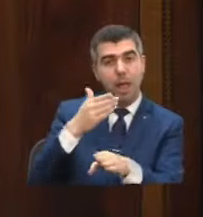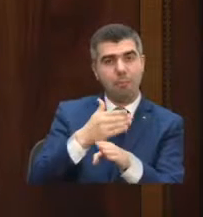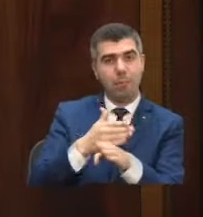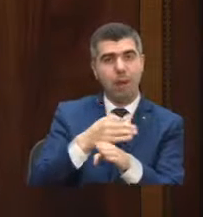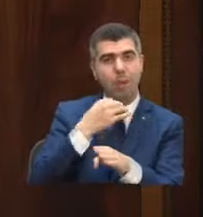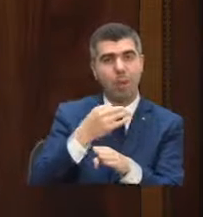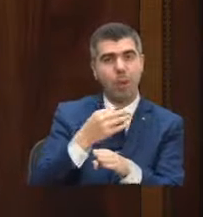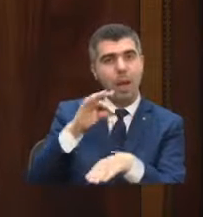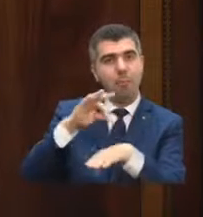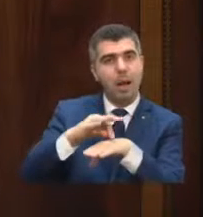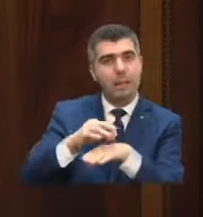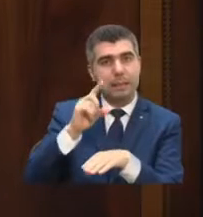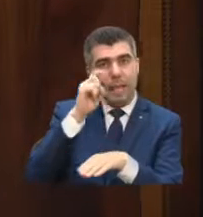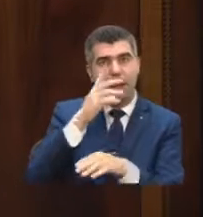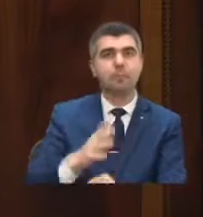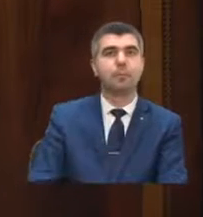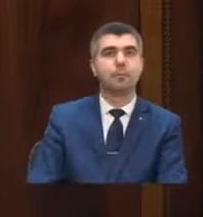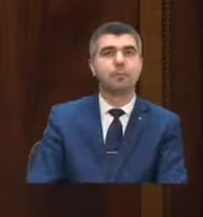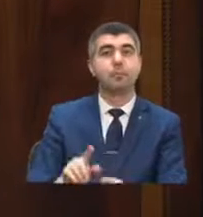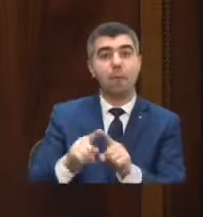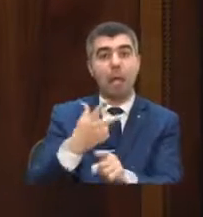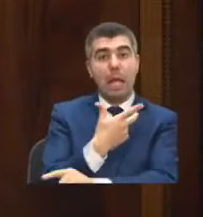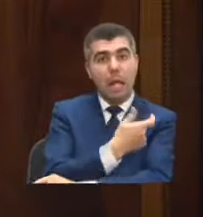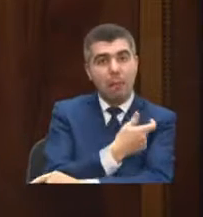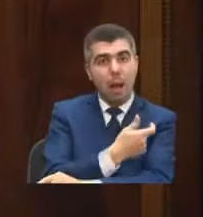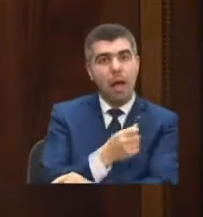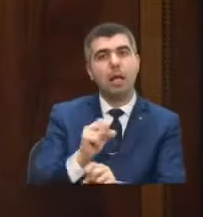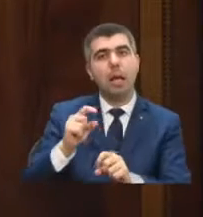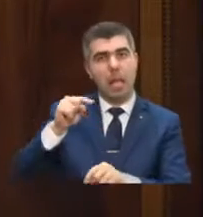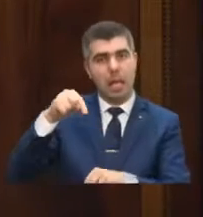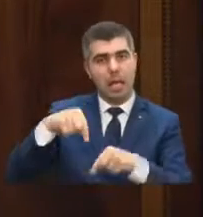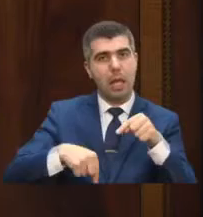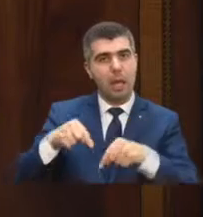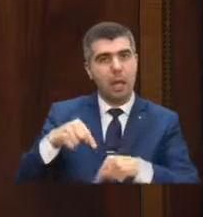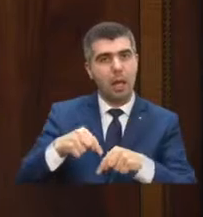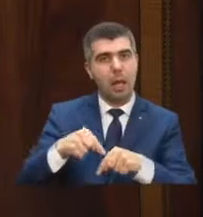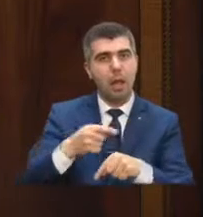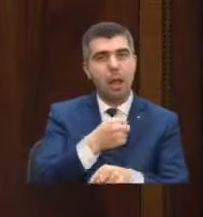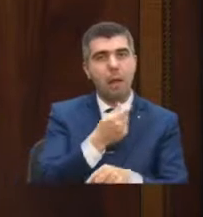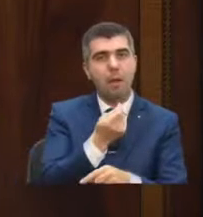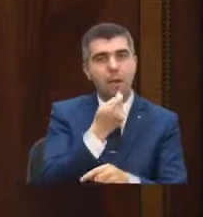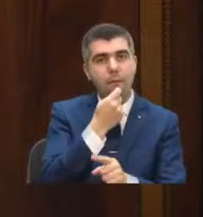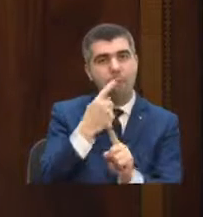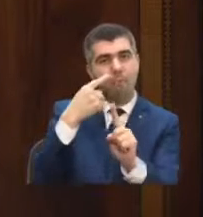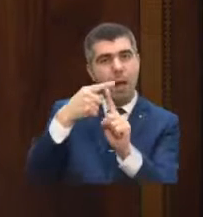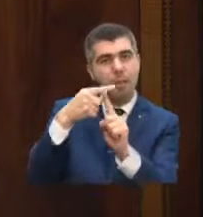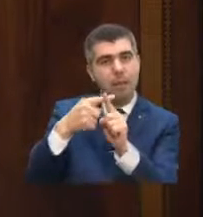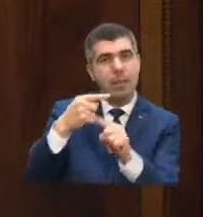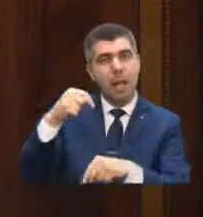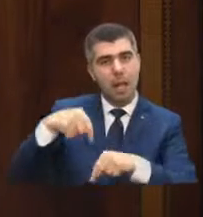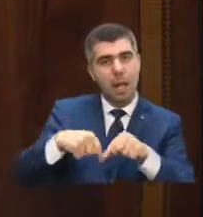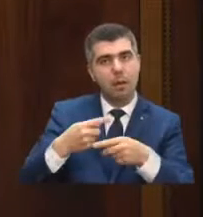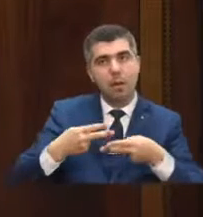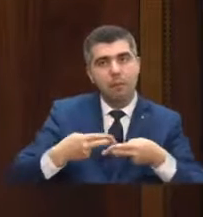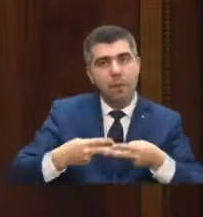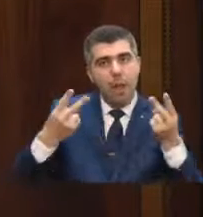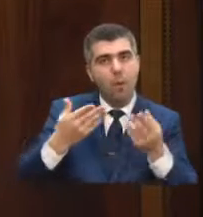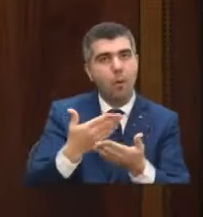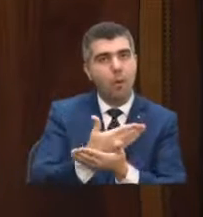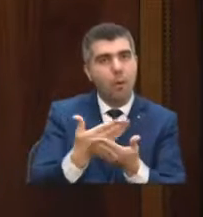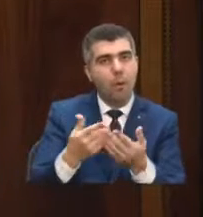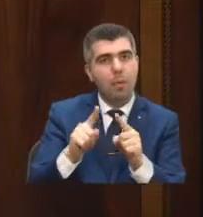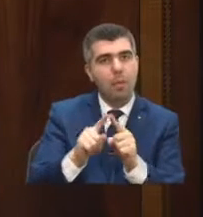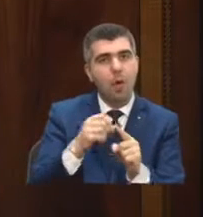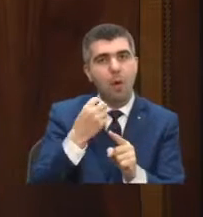في ما قبل. اللقاح هو متوفر حاليا، يوفر الحماية ضد الفيروسات، هو كيغطي، لأن كل عام المعطيات اللي كتطلع من